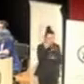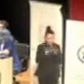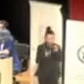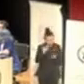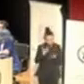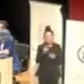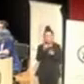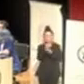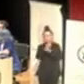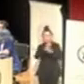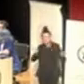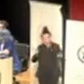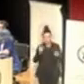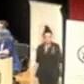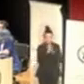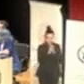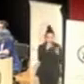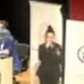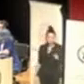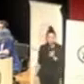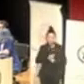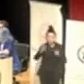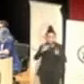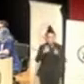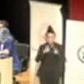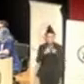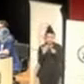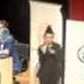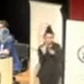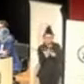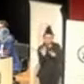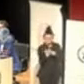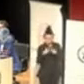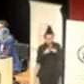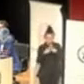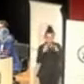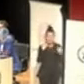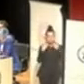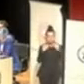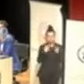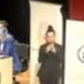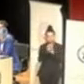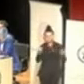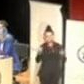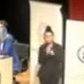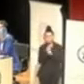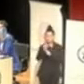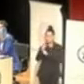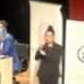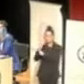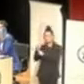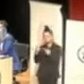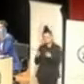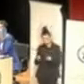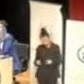da ücretsiz olarak talep ettiği kitaplar DVD'lere yüklenerek adresine ücretsiz olarak